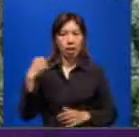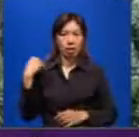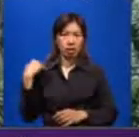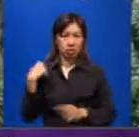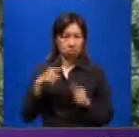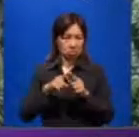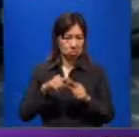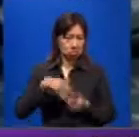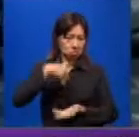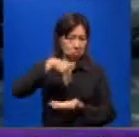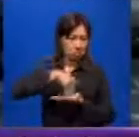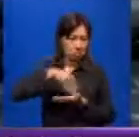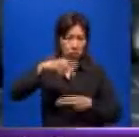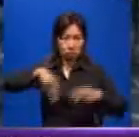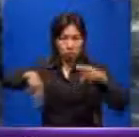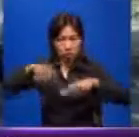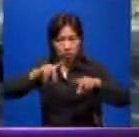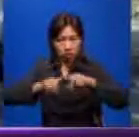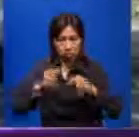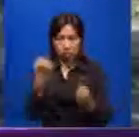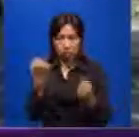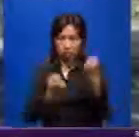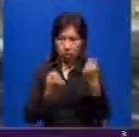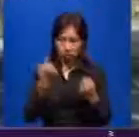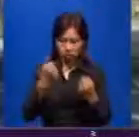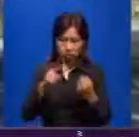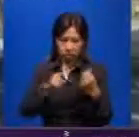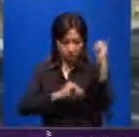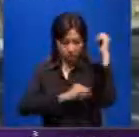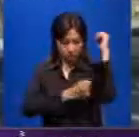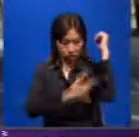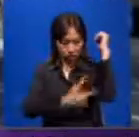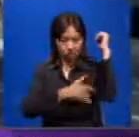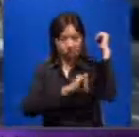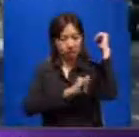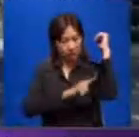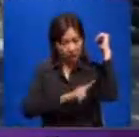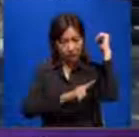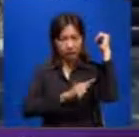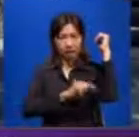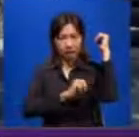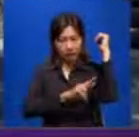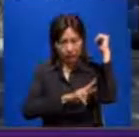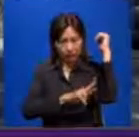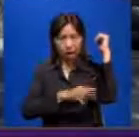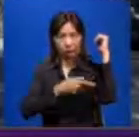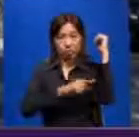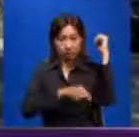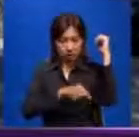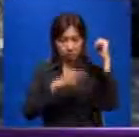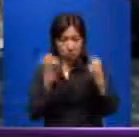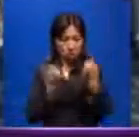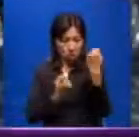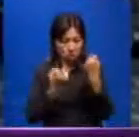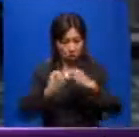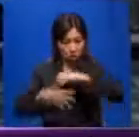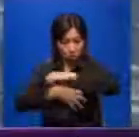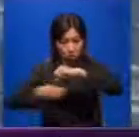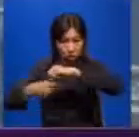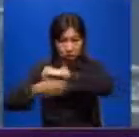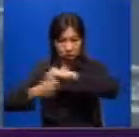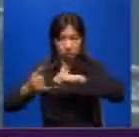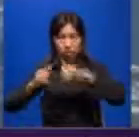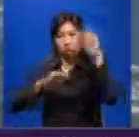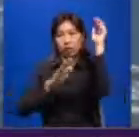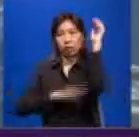จดตรวจความมั่นคงเฝ้าระวังรถยนต์ที่ถูกโจรกรรมจาก 3จังหวัดชายแดนภาคใต้รวมถึงบุคคลตามเป้าหมายอย่างเข้มข้นและ